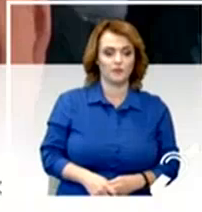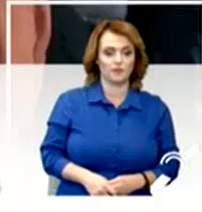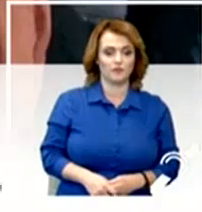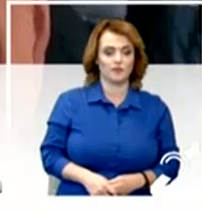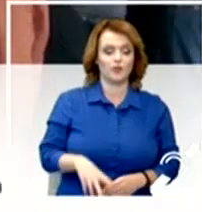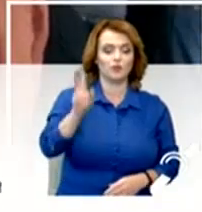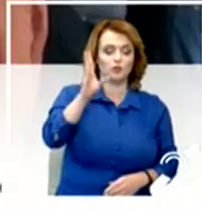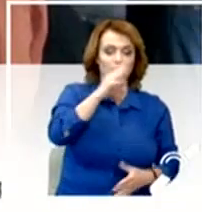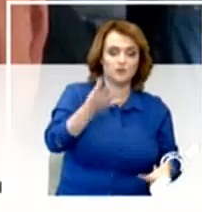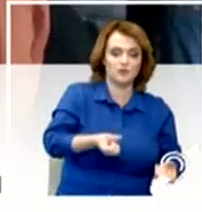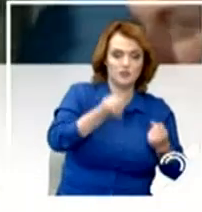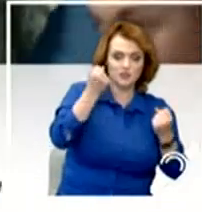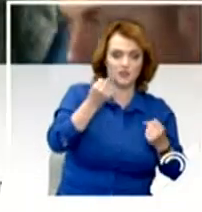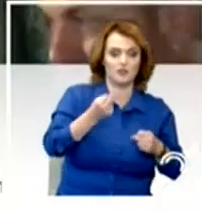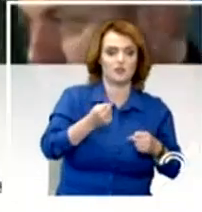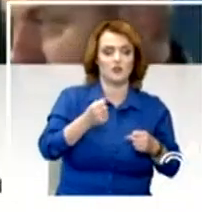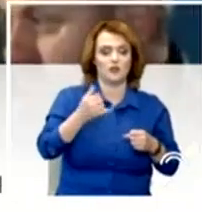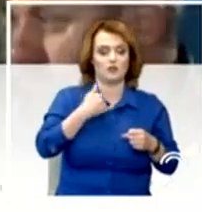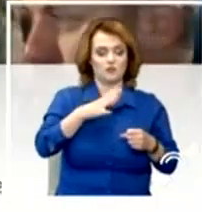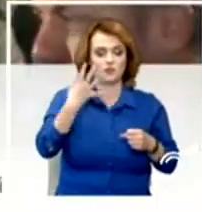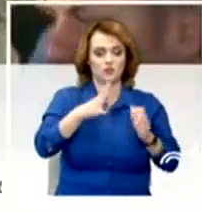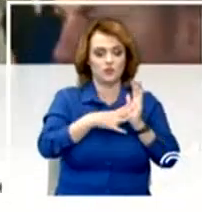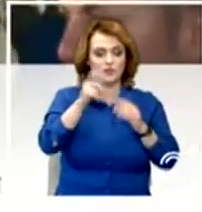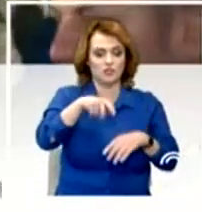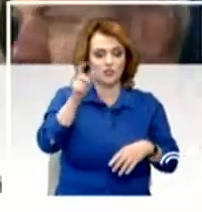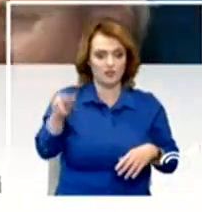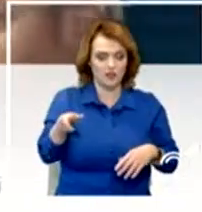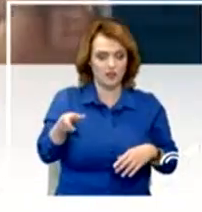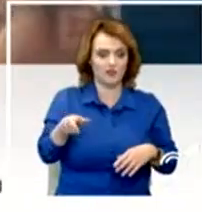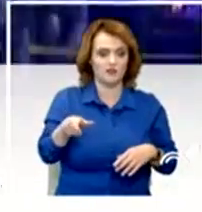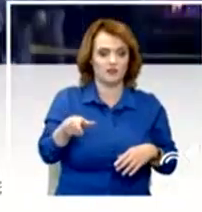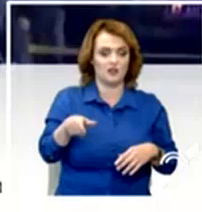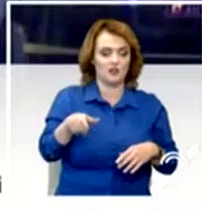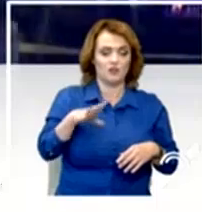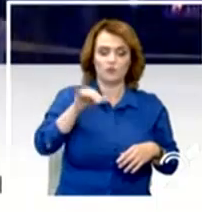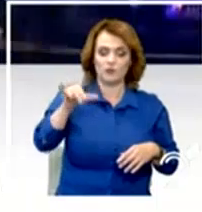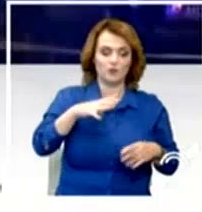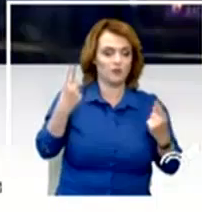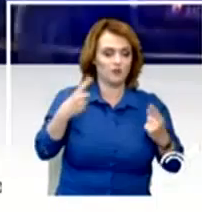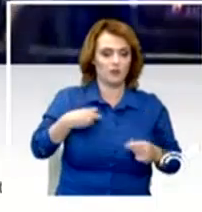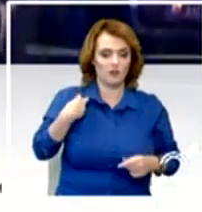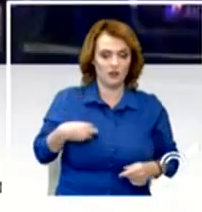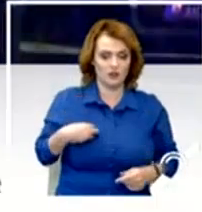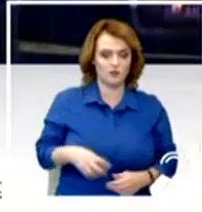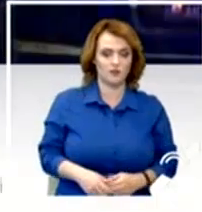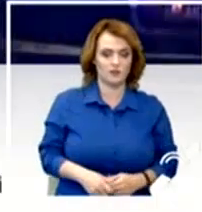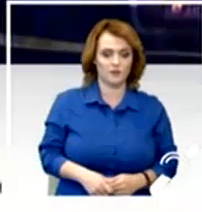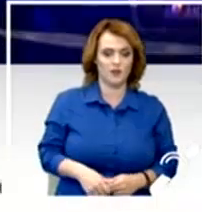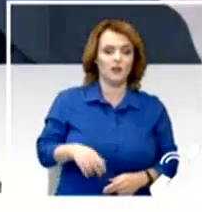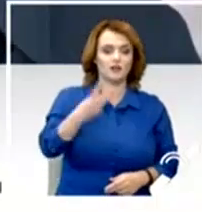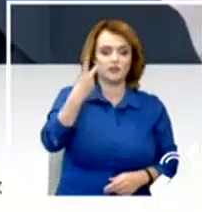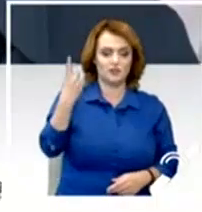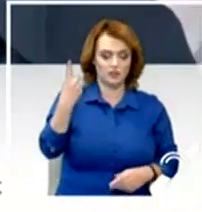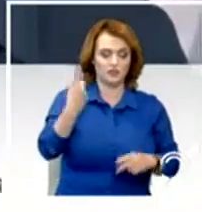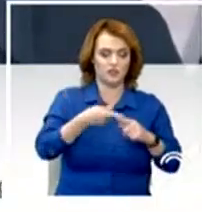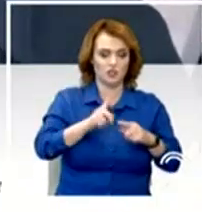bu patlamadan hemen sonra üst kotta olanlar çıktılar. Bir kısmı kurtarıldılar. Riskli